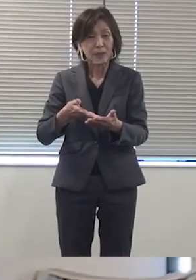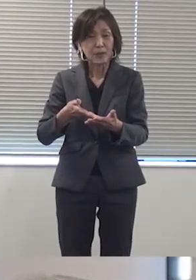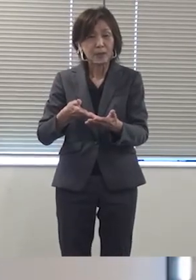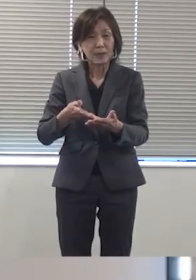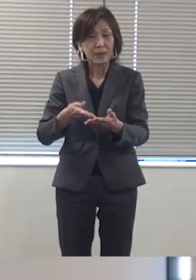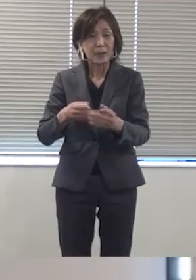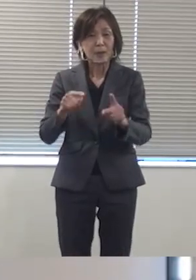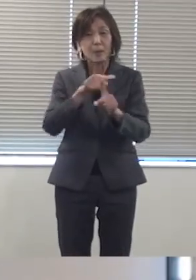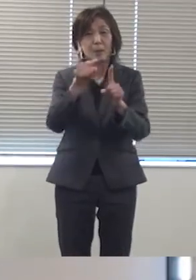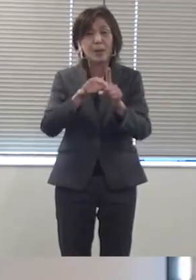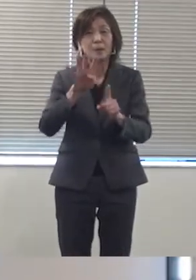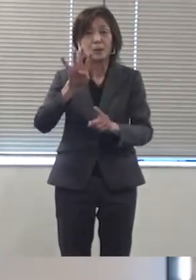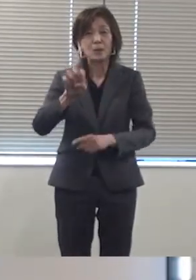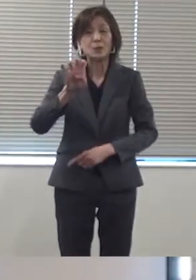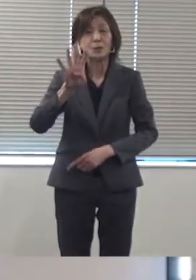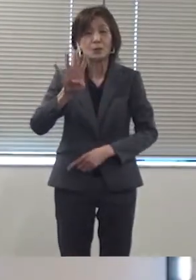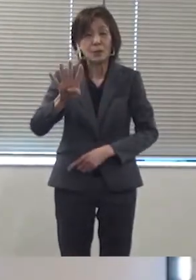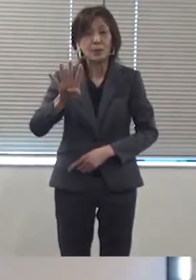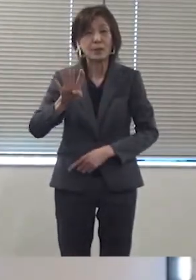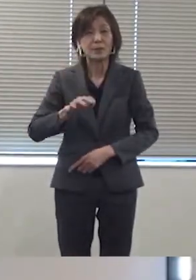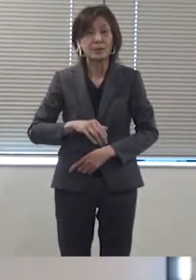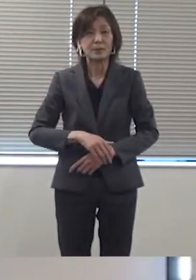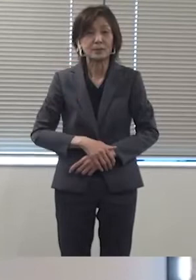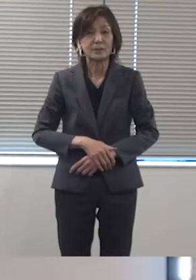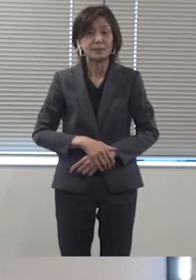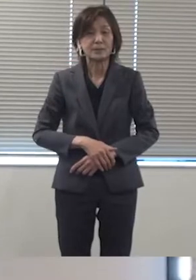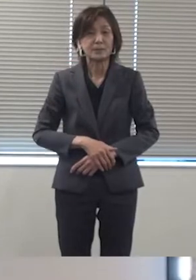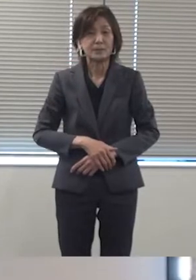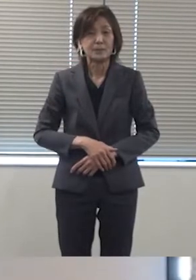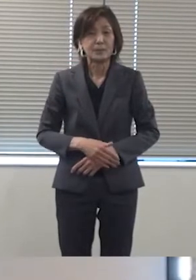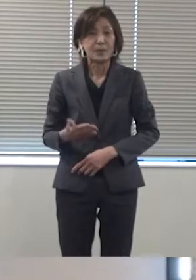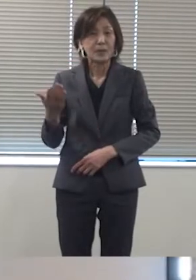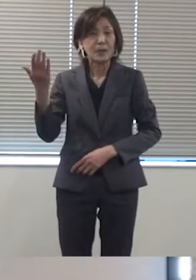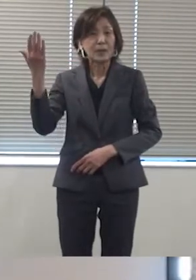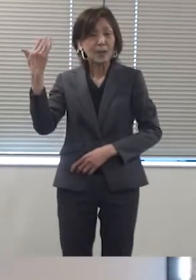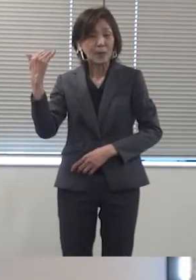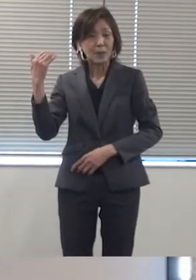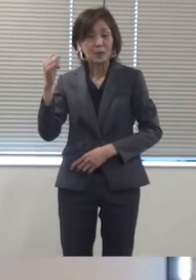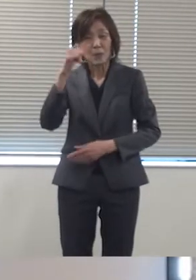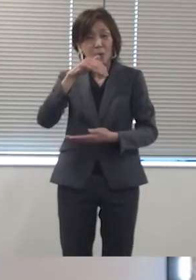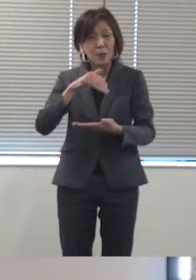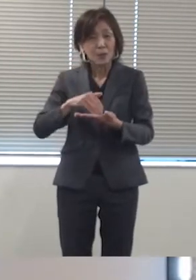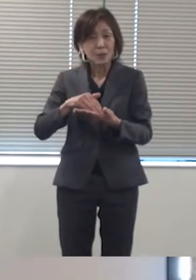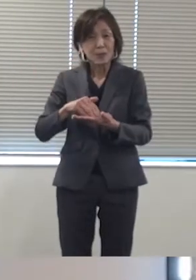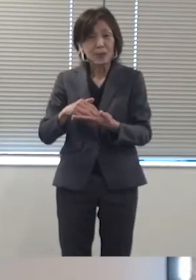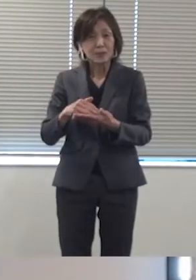算の額が、どの程度だったかというのを平成10年から、